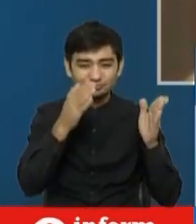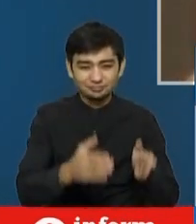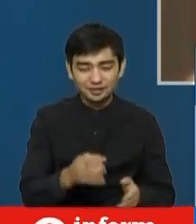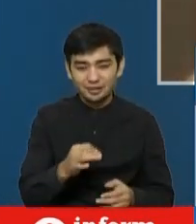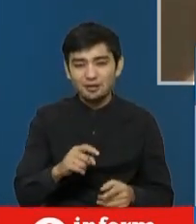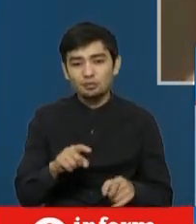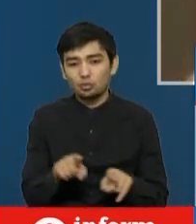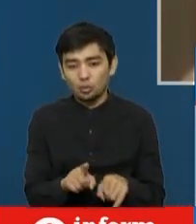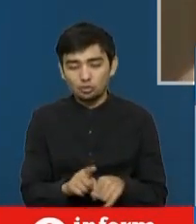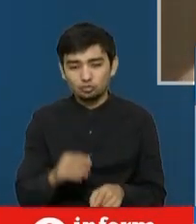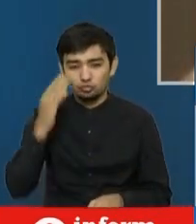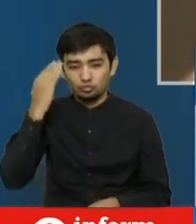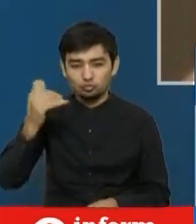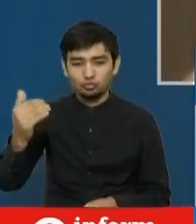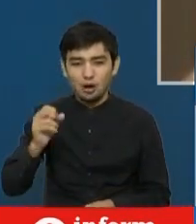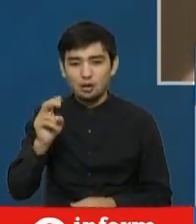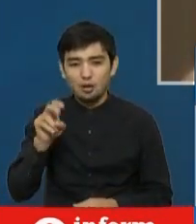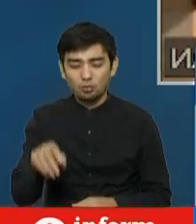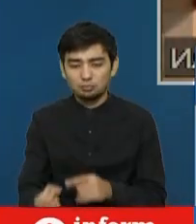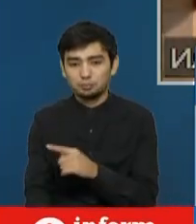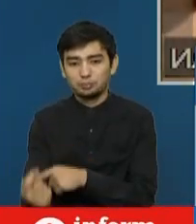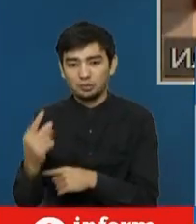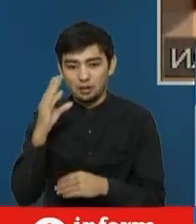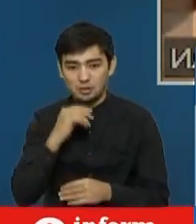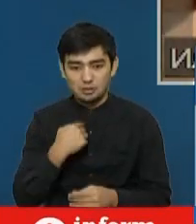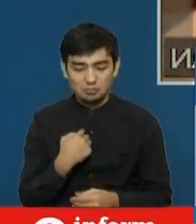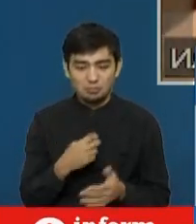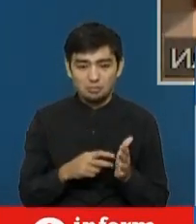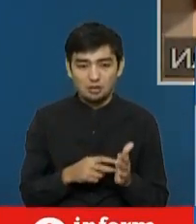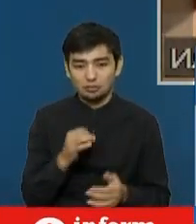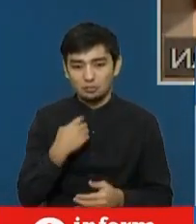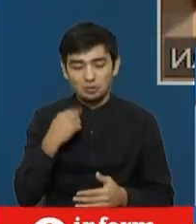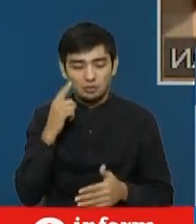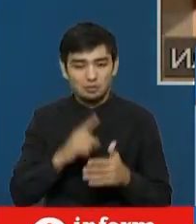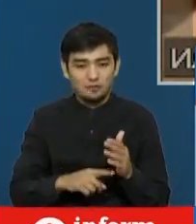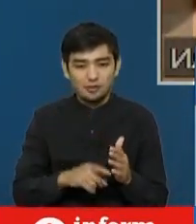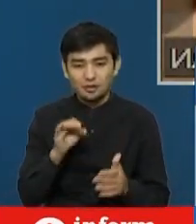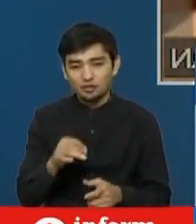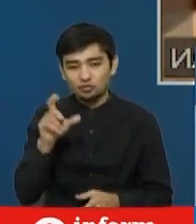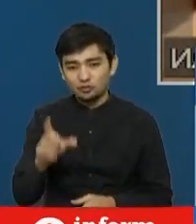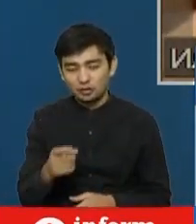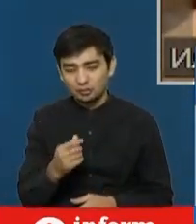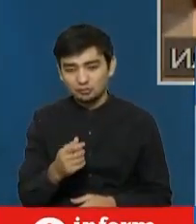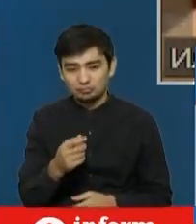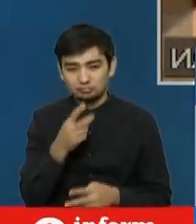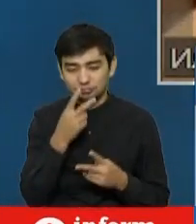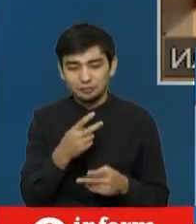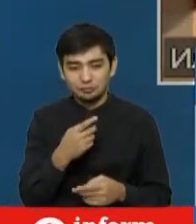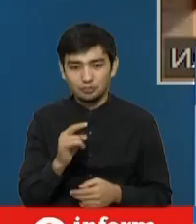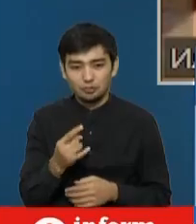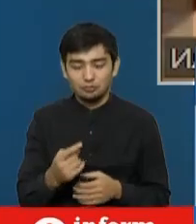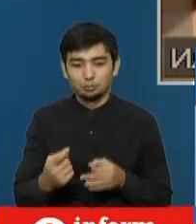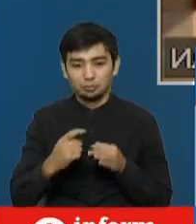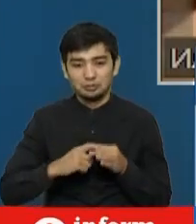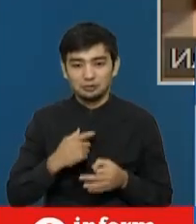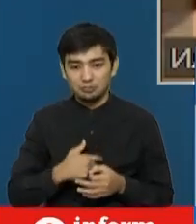само в чем-то другом аккаунте. И я не уверен, что человек условно там, ну, что-нибудь с этими данными